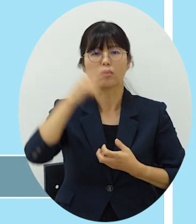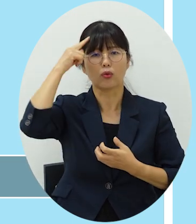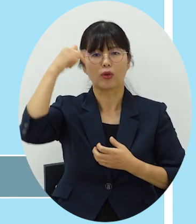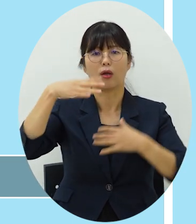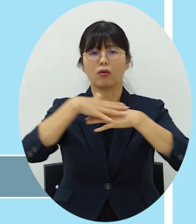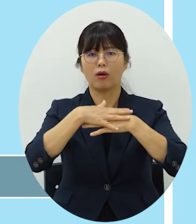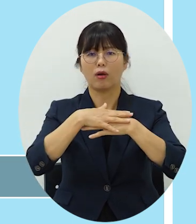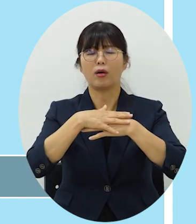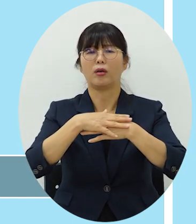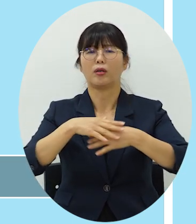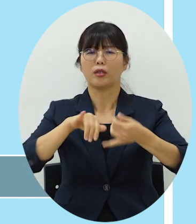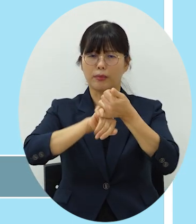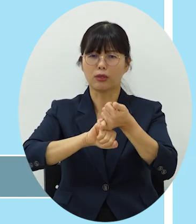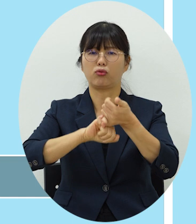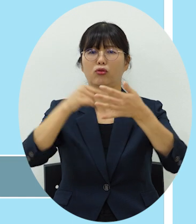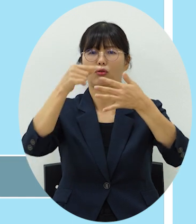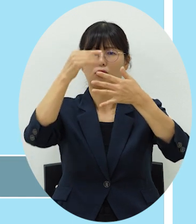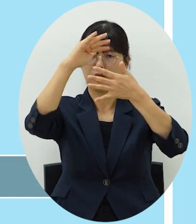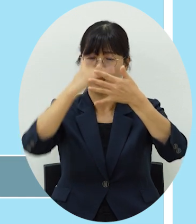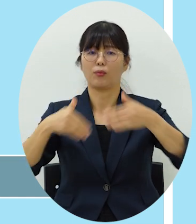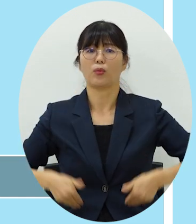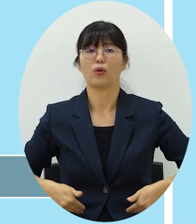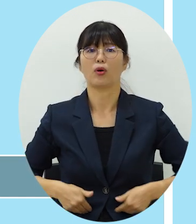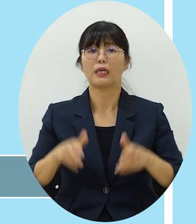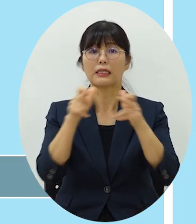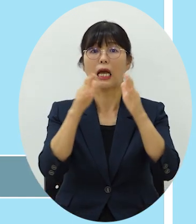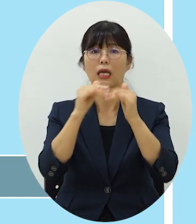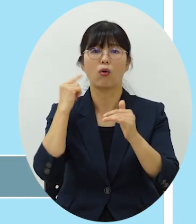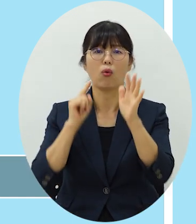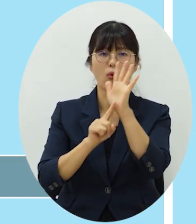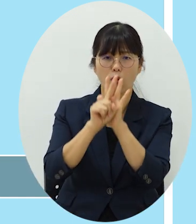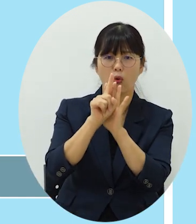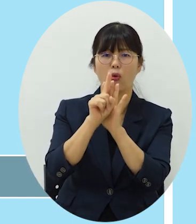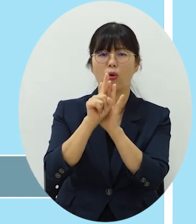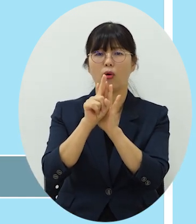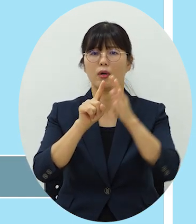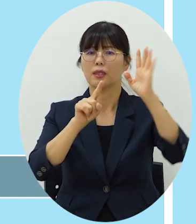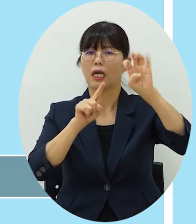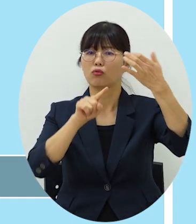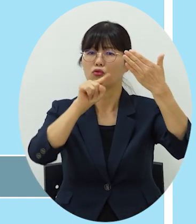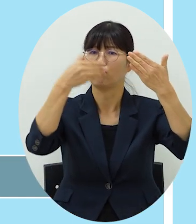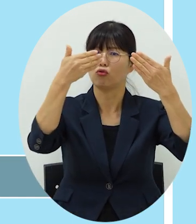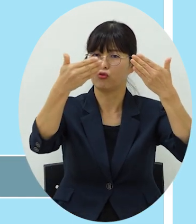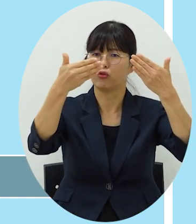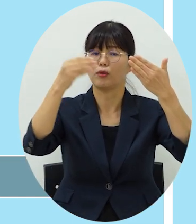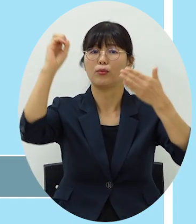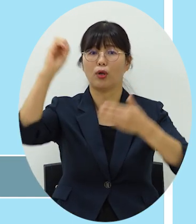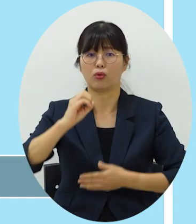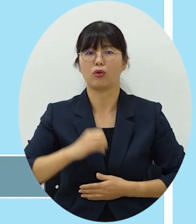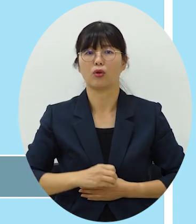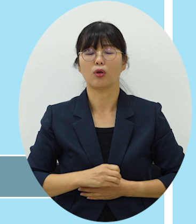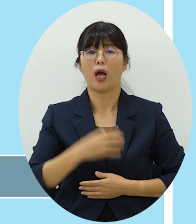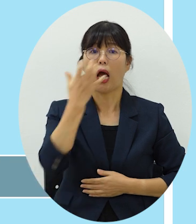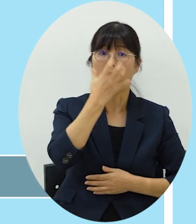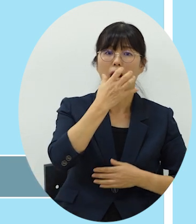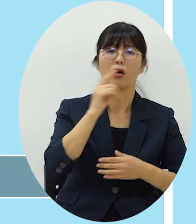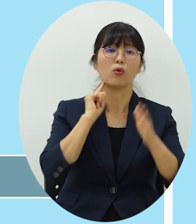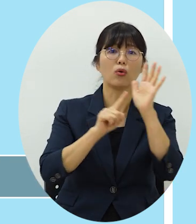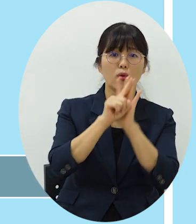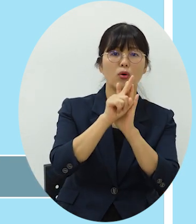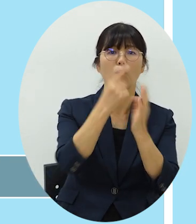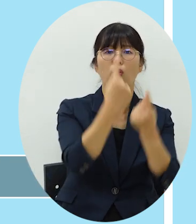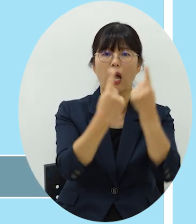심뇌혈관 질환에서의 필수 사항입니다. 장애인의 고혈압 유병률은 49.9%로 비장애인의